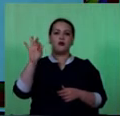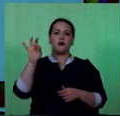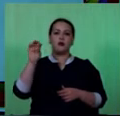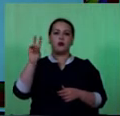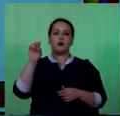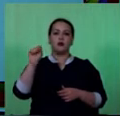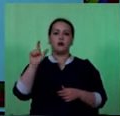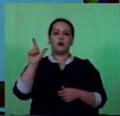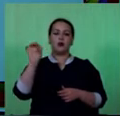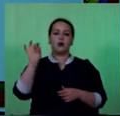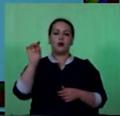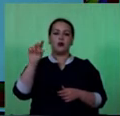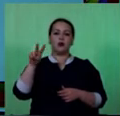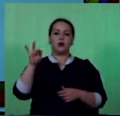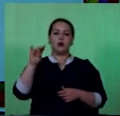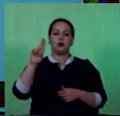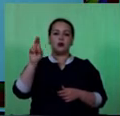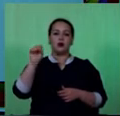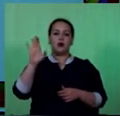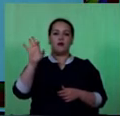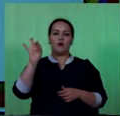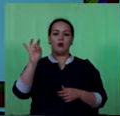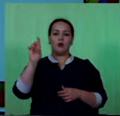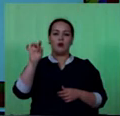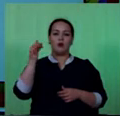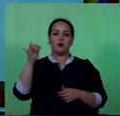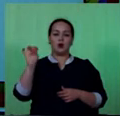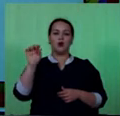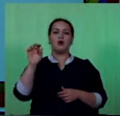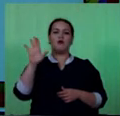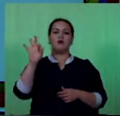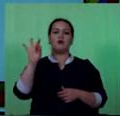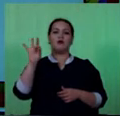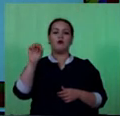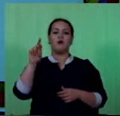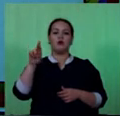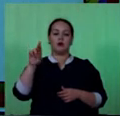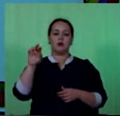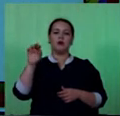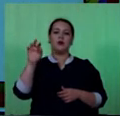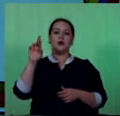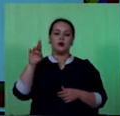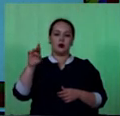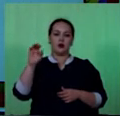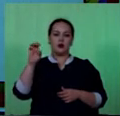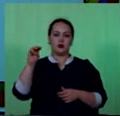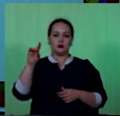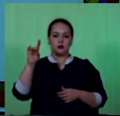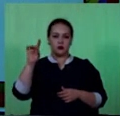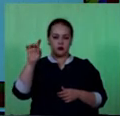воробей c пестрая ворона ястреб вариант ответа d are y'all